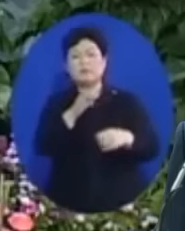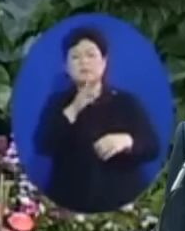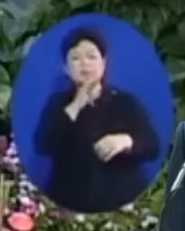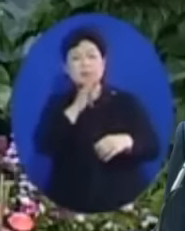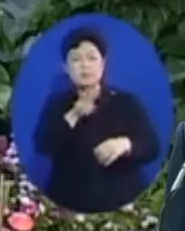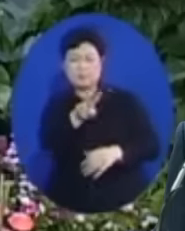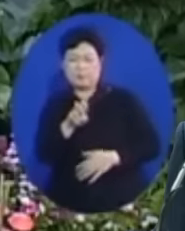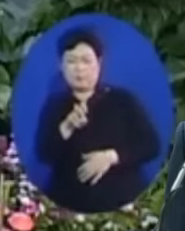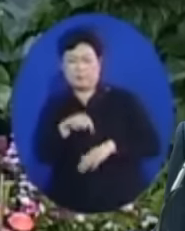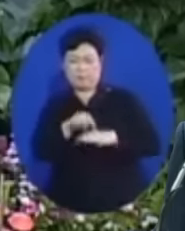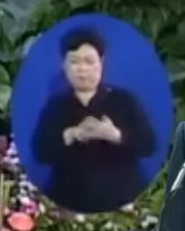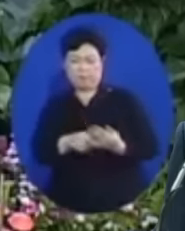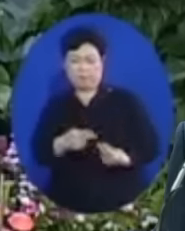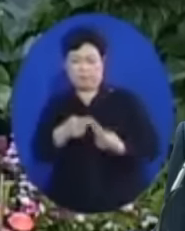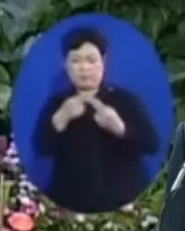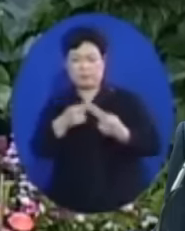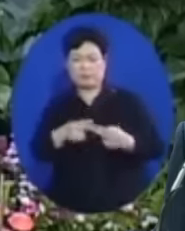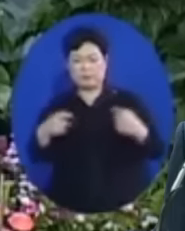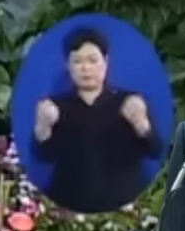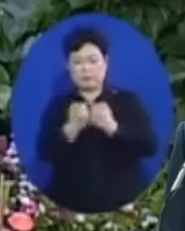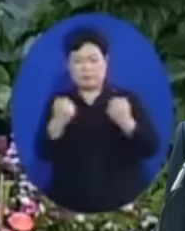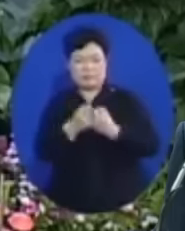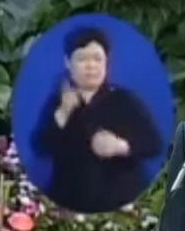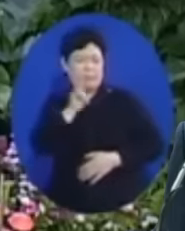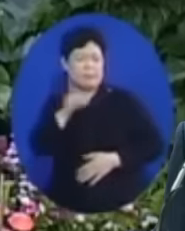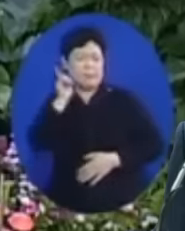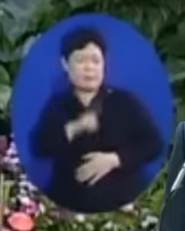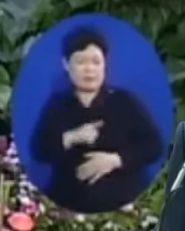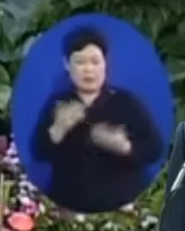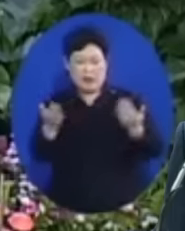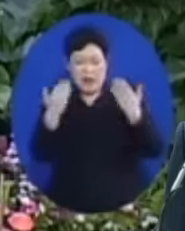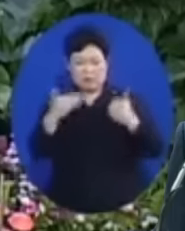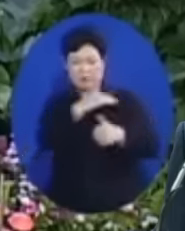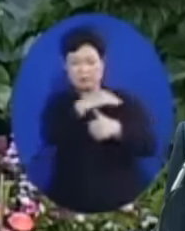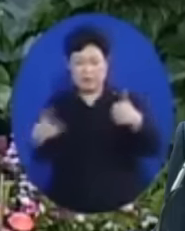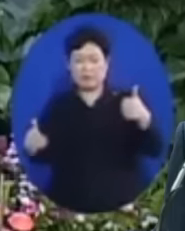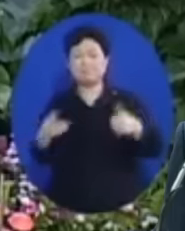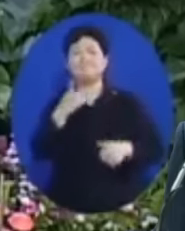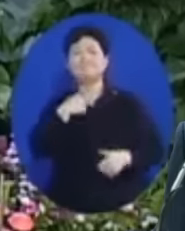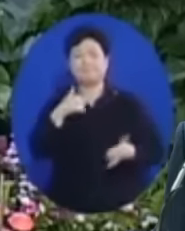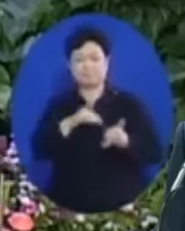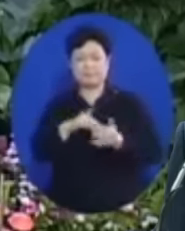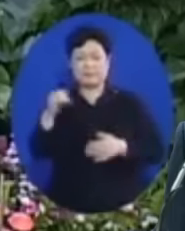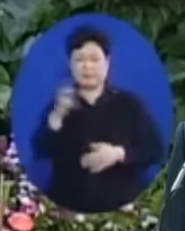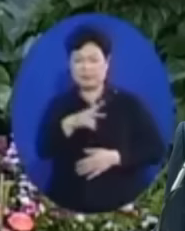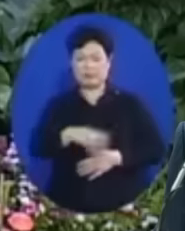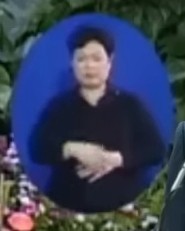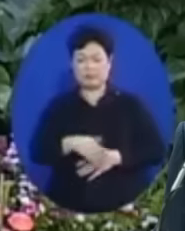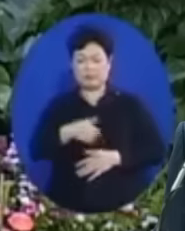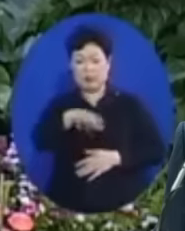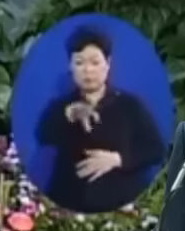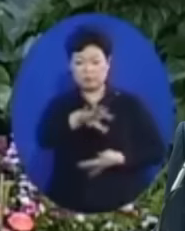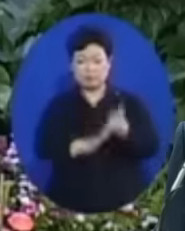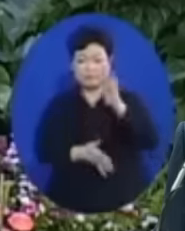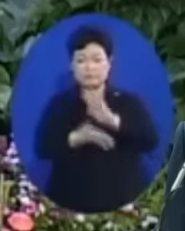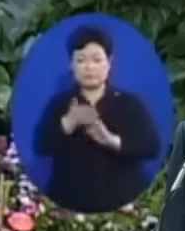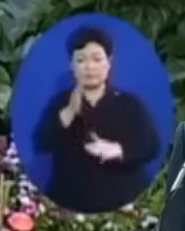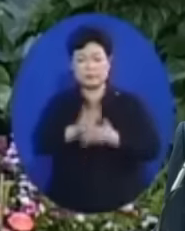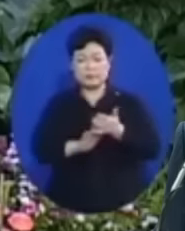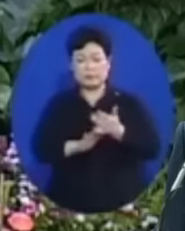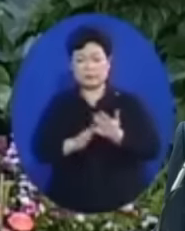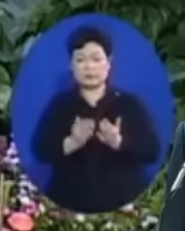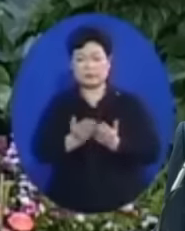적개심으로 마음에 불탄 것입니다. 그런 싸움을 일삼아 결국 학교에서 퇴학을 당했은 것입니다. 그리고 갈 데 올 데 없으니까